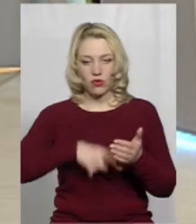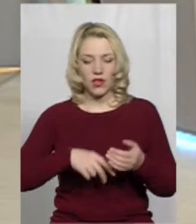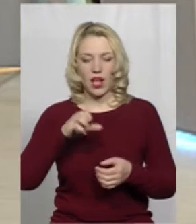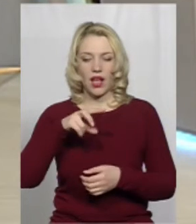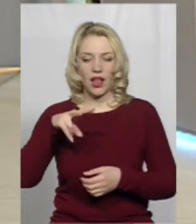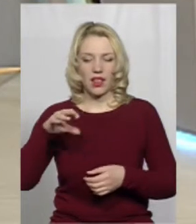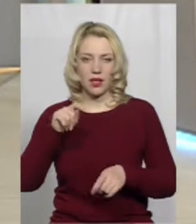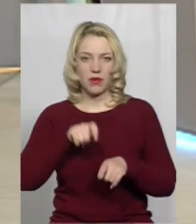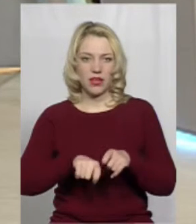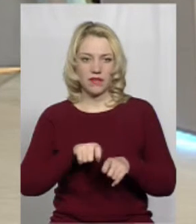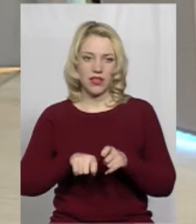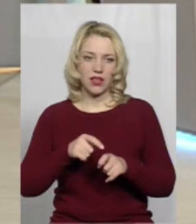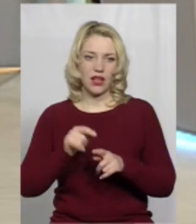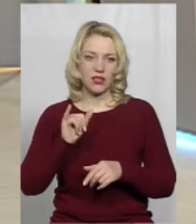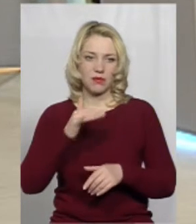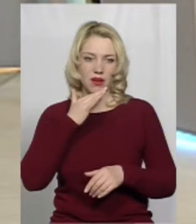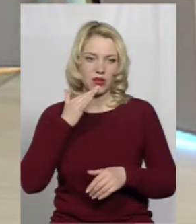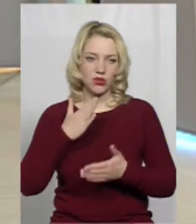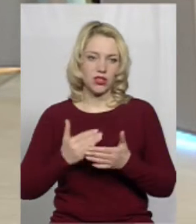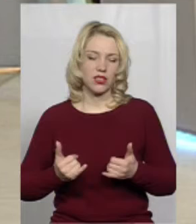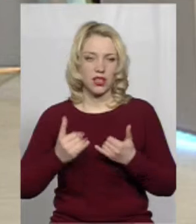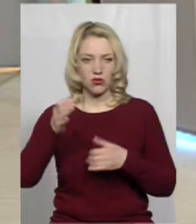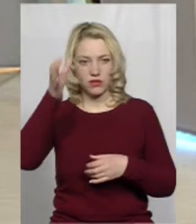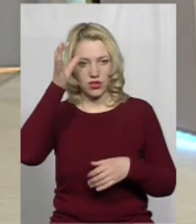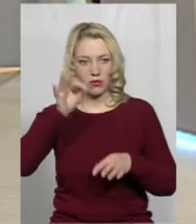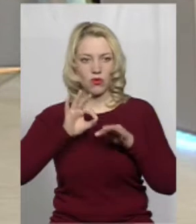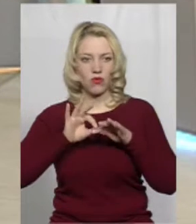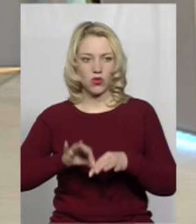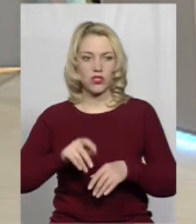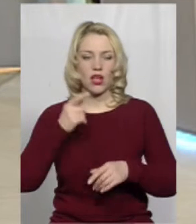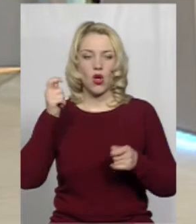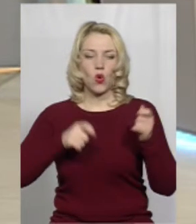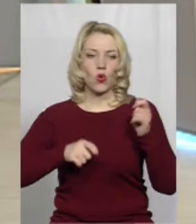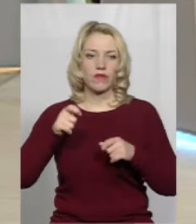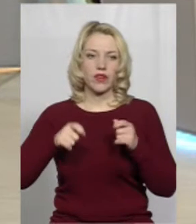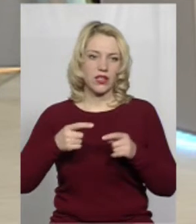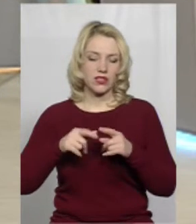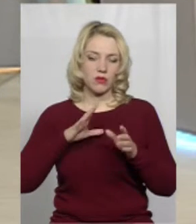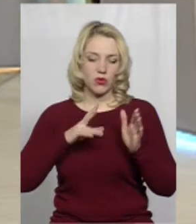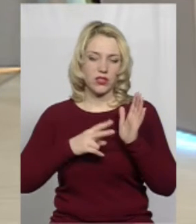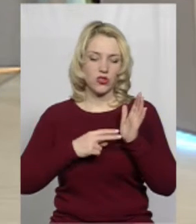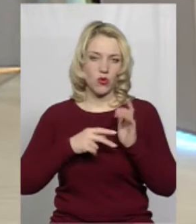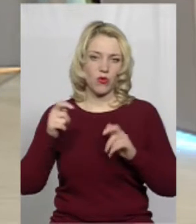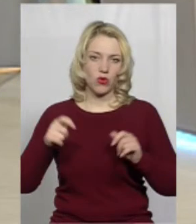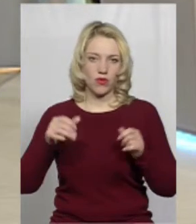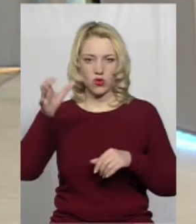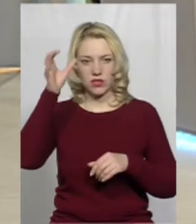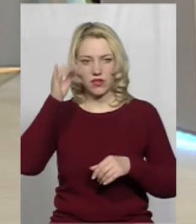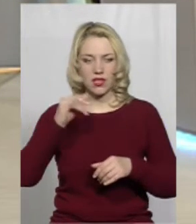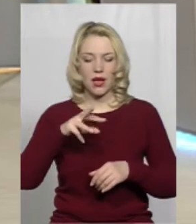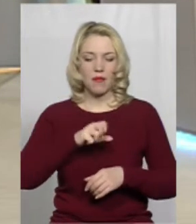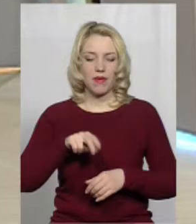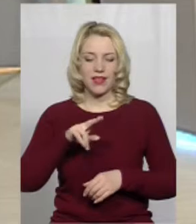такі підручники. Так? Багато для освіти проводиться конференції, ось нещодавно була 7-ма конференція «Освітня з